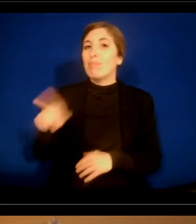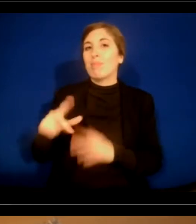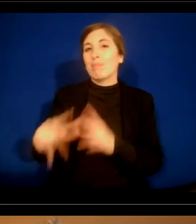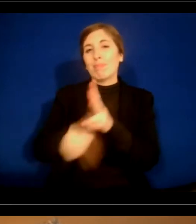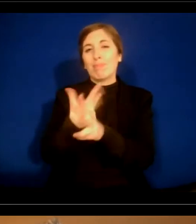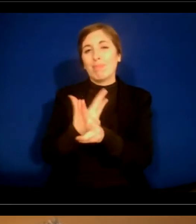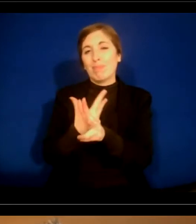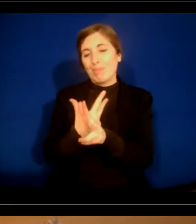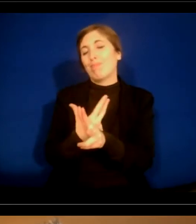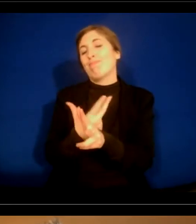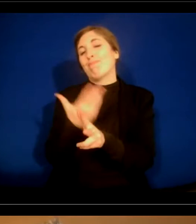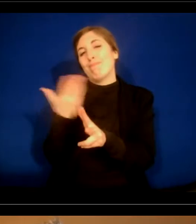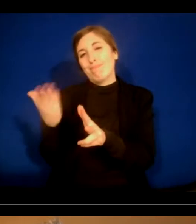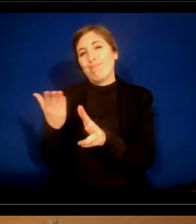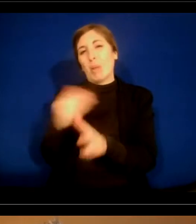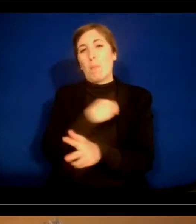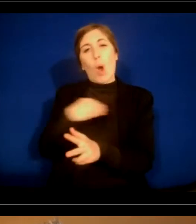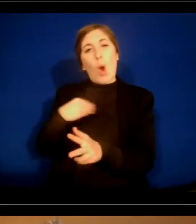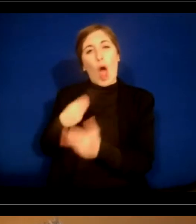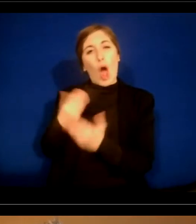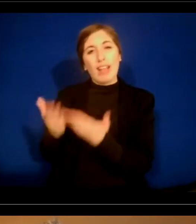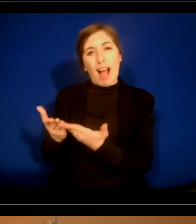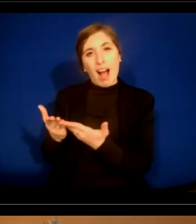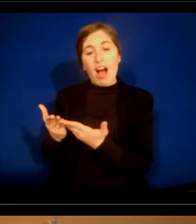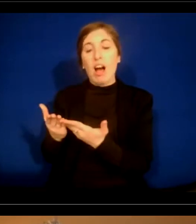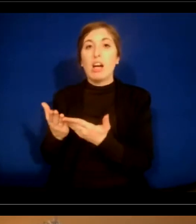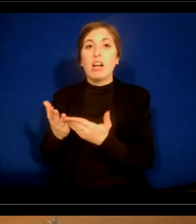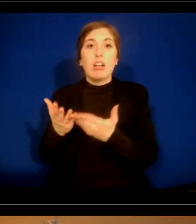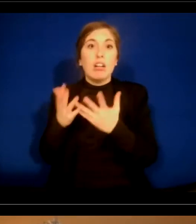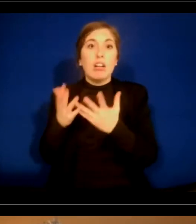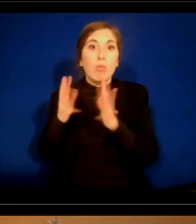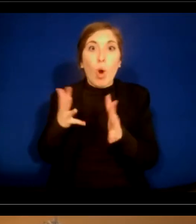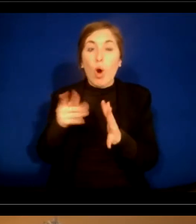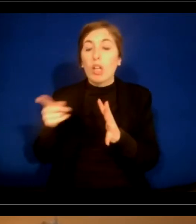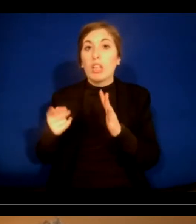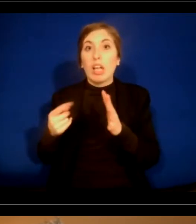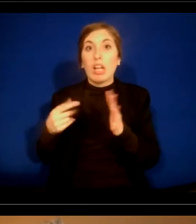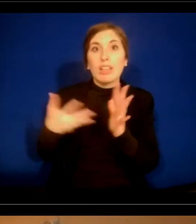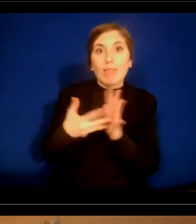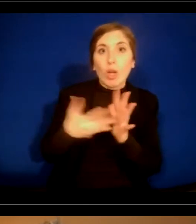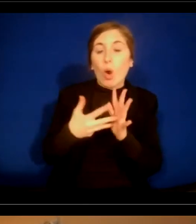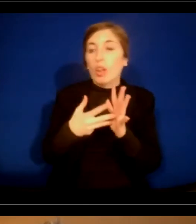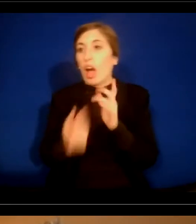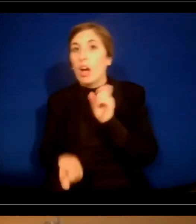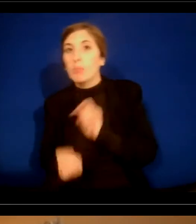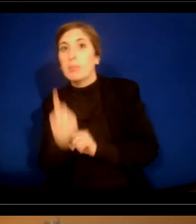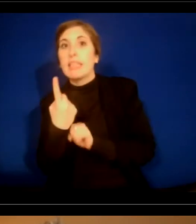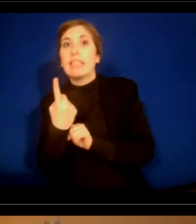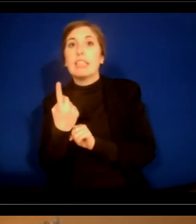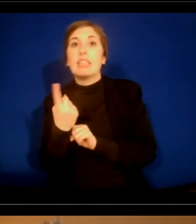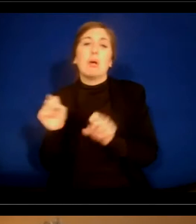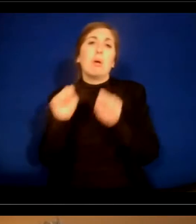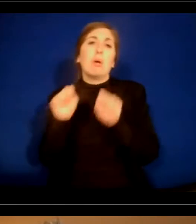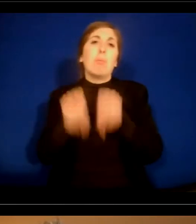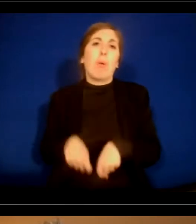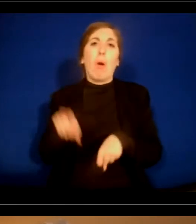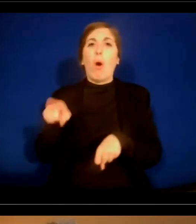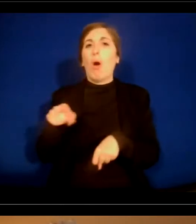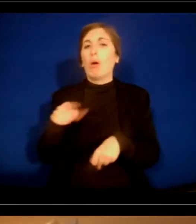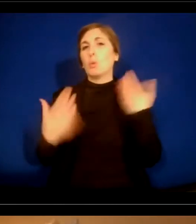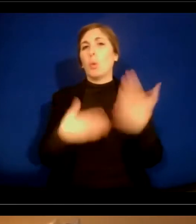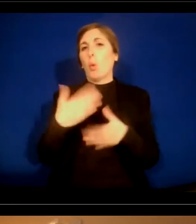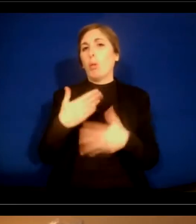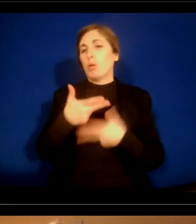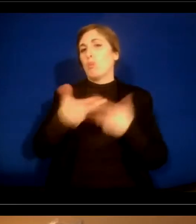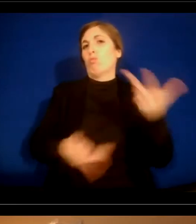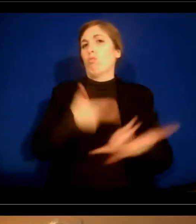collegamento, dalla Polonia, se nel caso avessi avuto dei problemi, almeno avresti avuto uno spazio immediatamente,